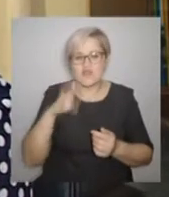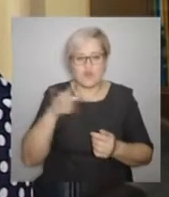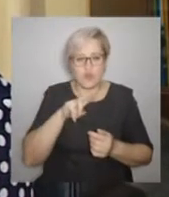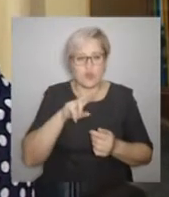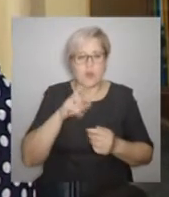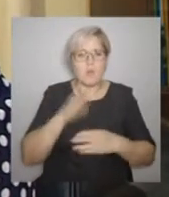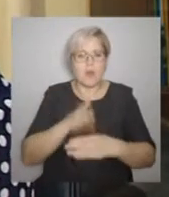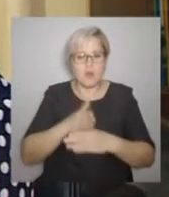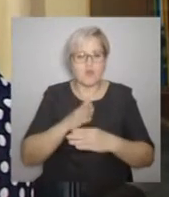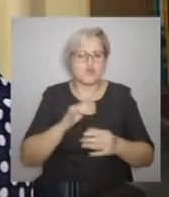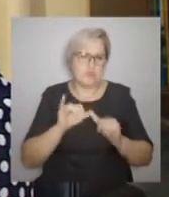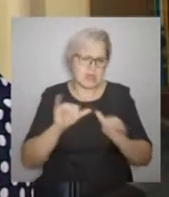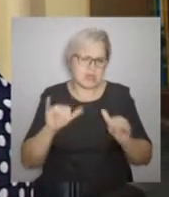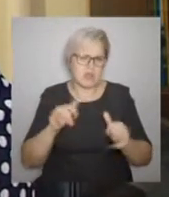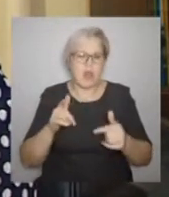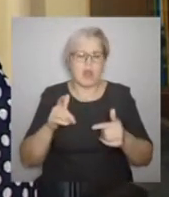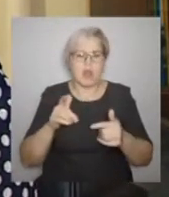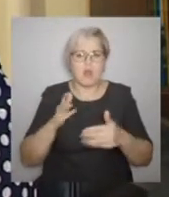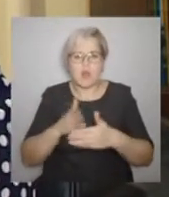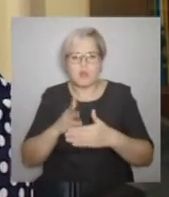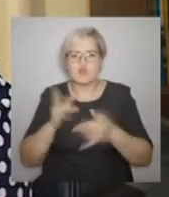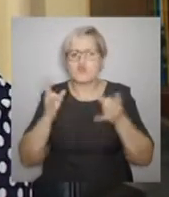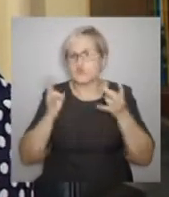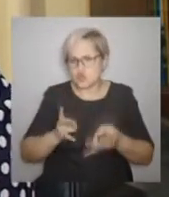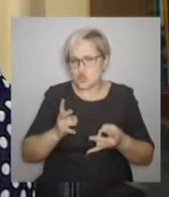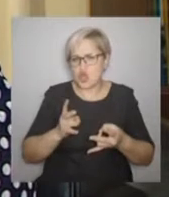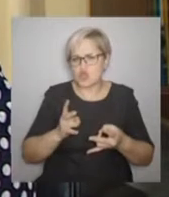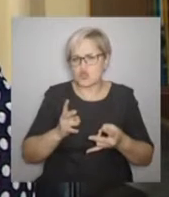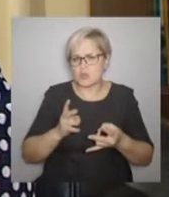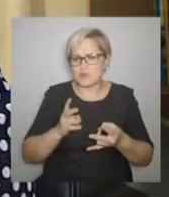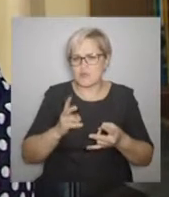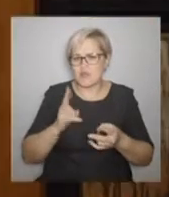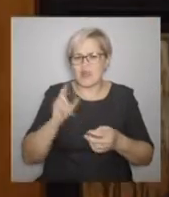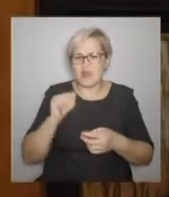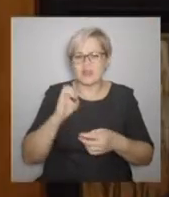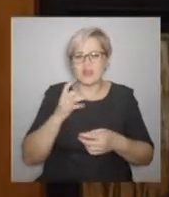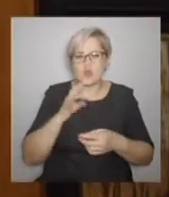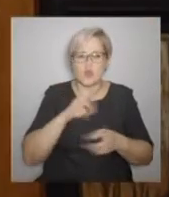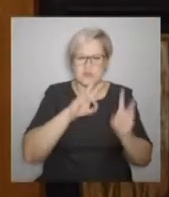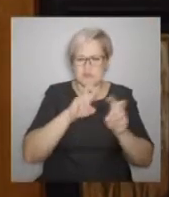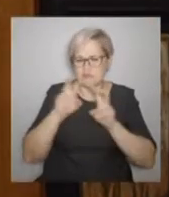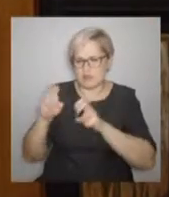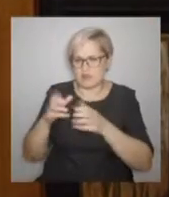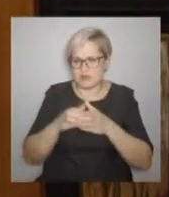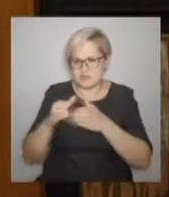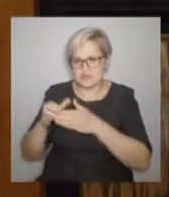пришли работать сюда вместе со мной. Это волонтеры наши, и администраторы наши, и